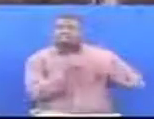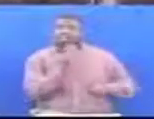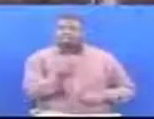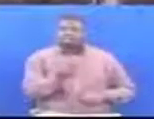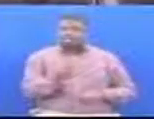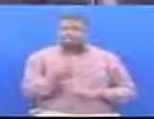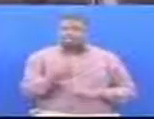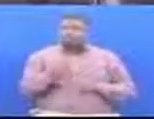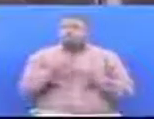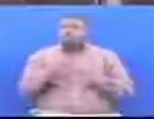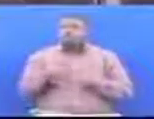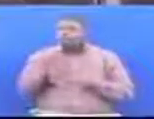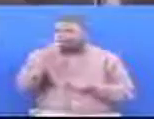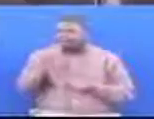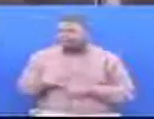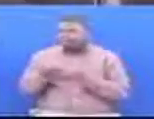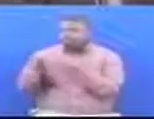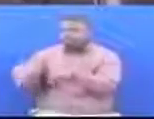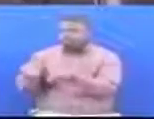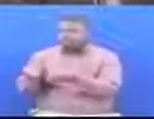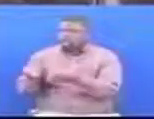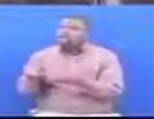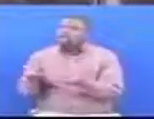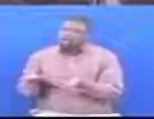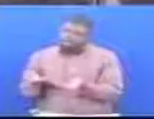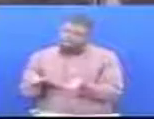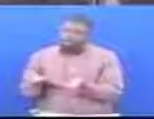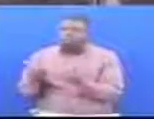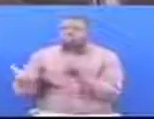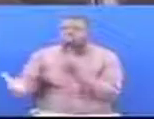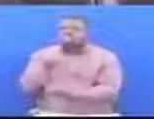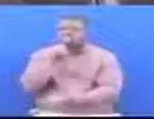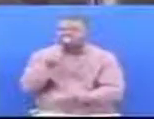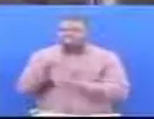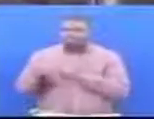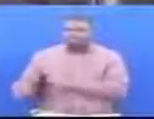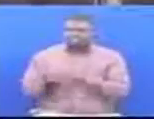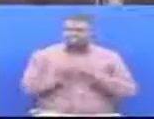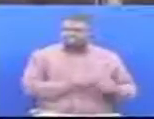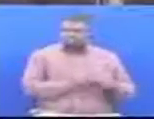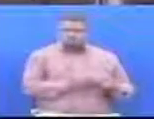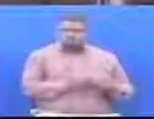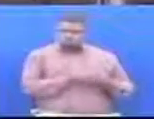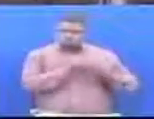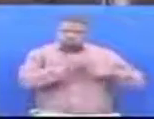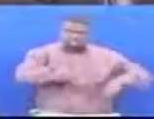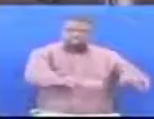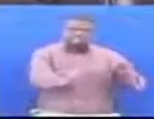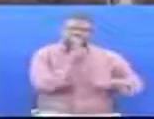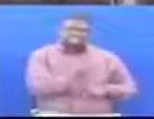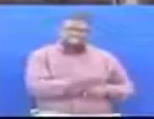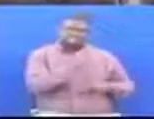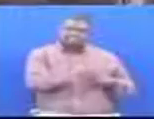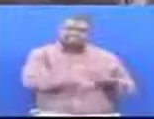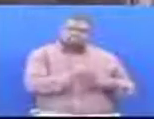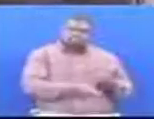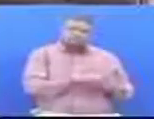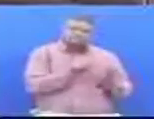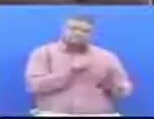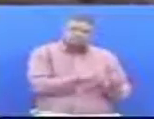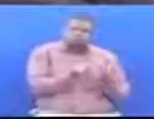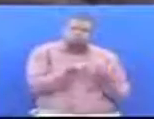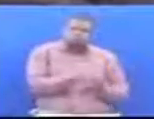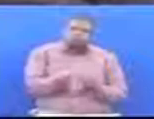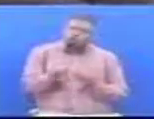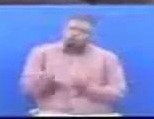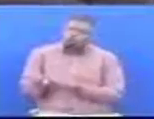Mwalimu Nyerere kwa kufanikisha kwa vitendo utekelezaji wa sera ya viwanda vidogo